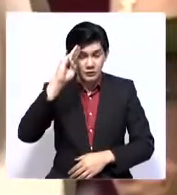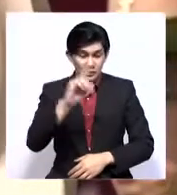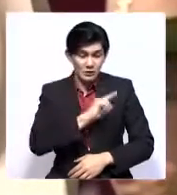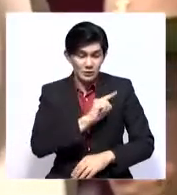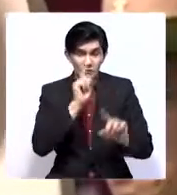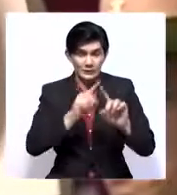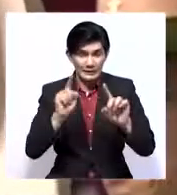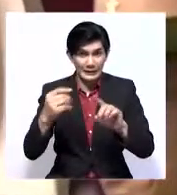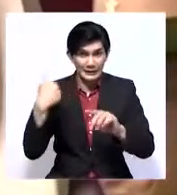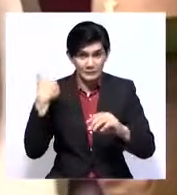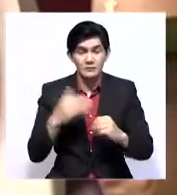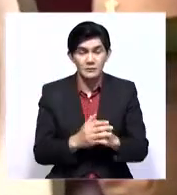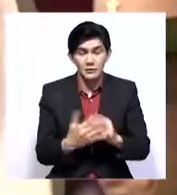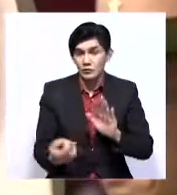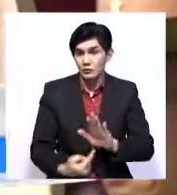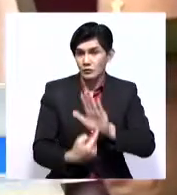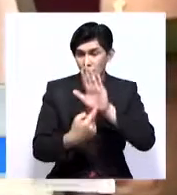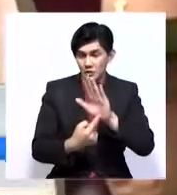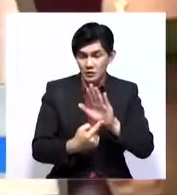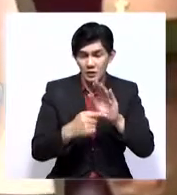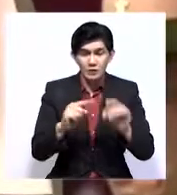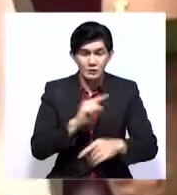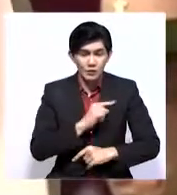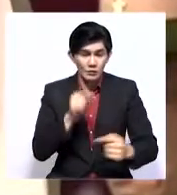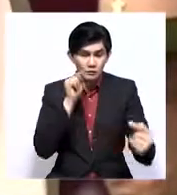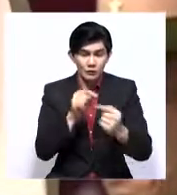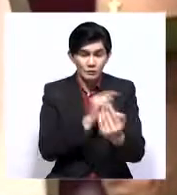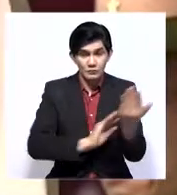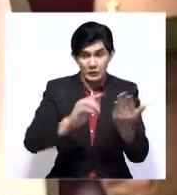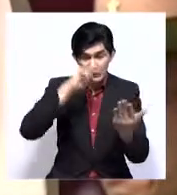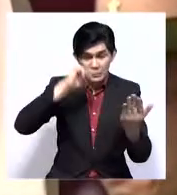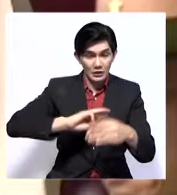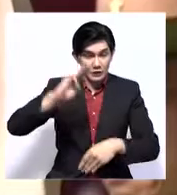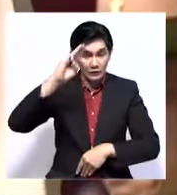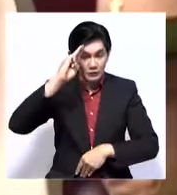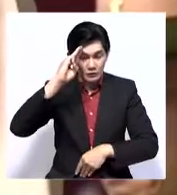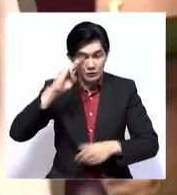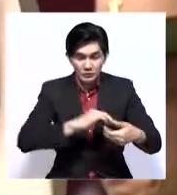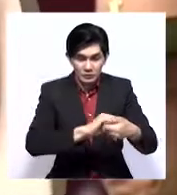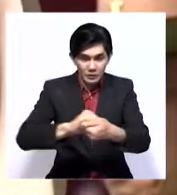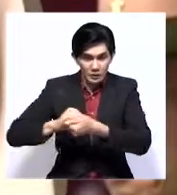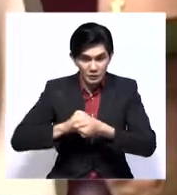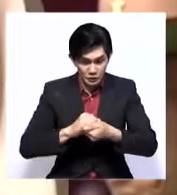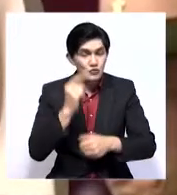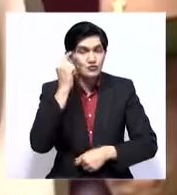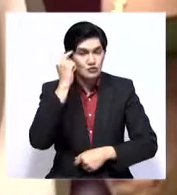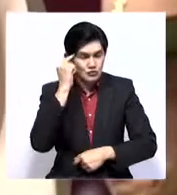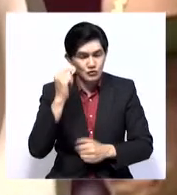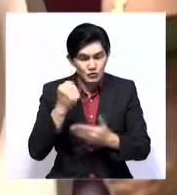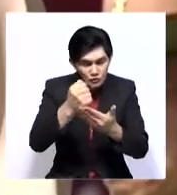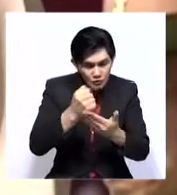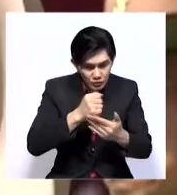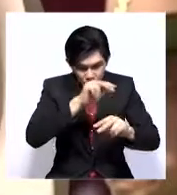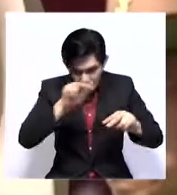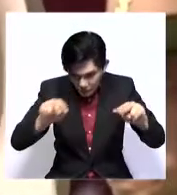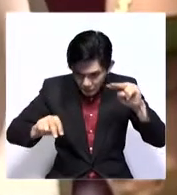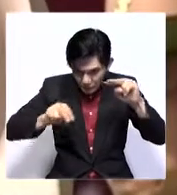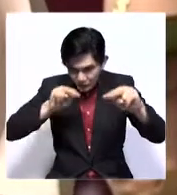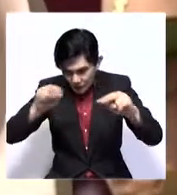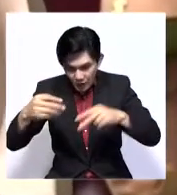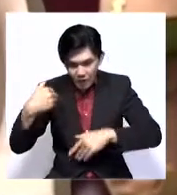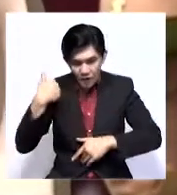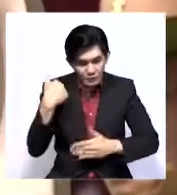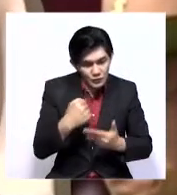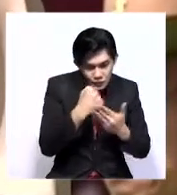ายได้แก่หน้าที่ต่อชาติลูกเสือจะต้องรู้รักสามัคคีและช่วยสอดส่องดูแลเ